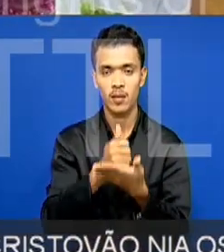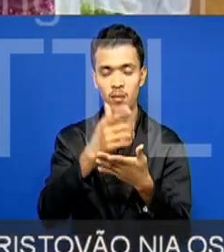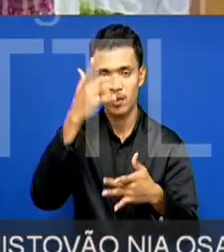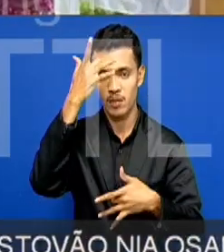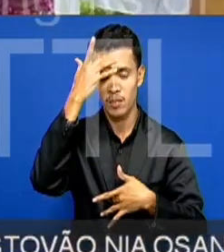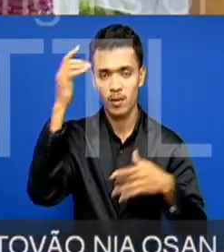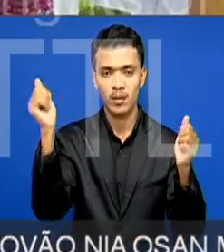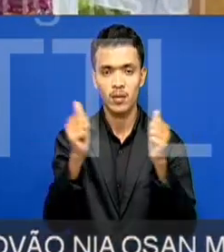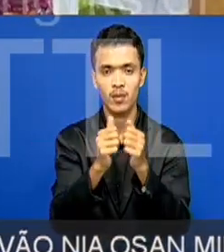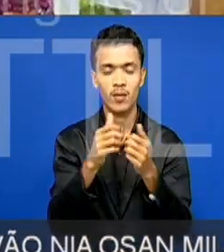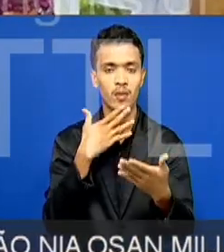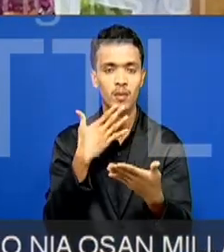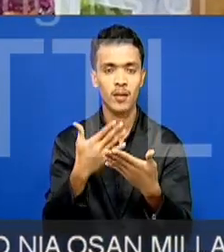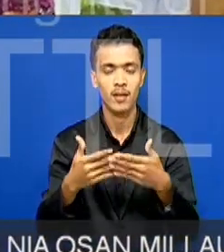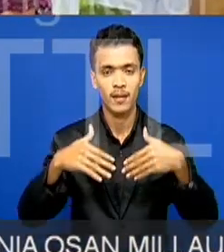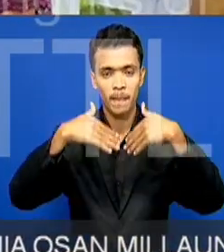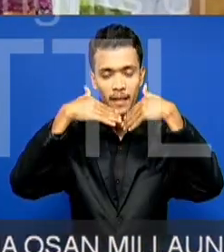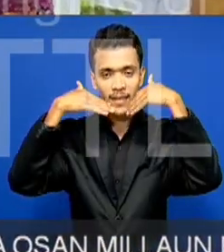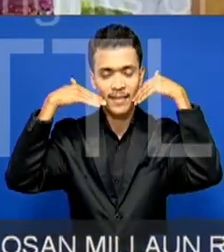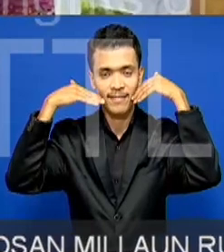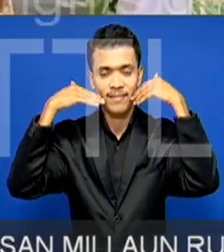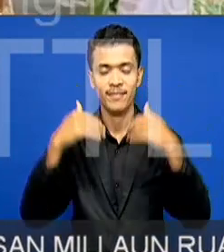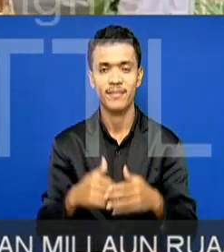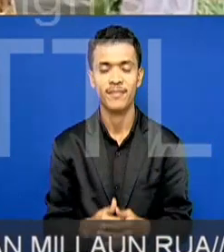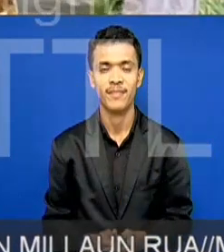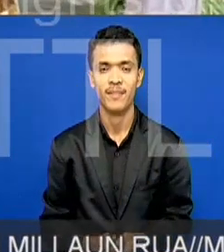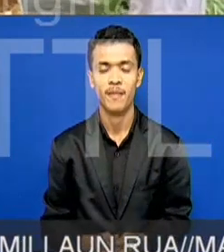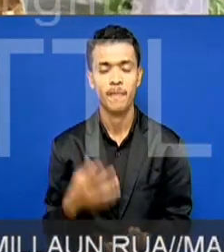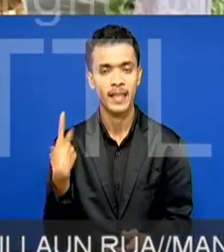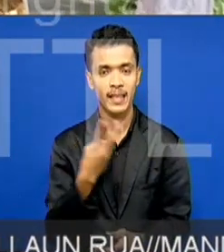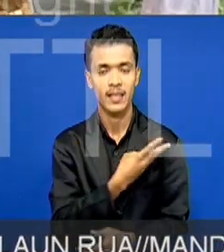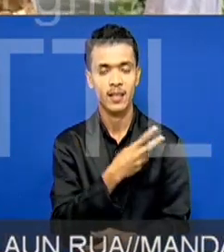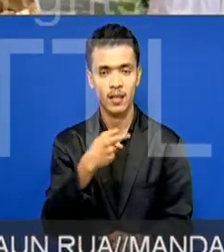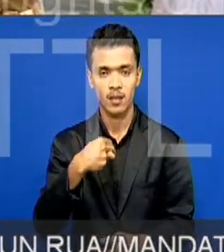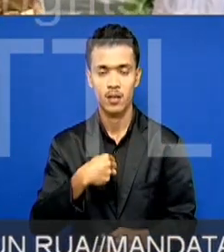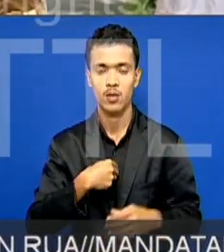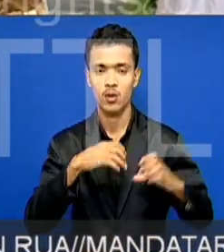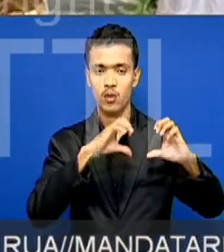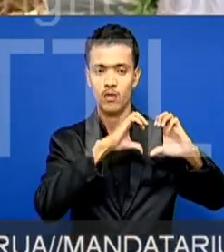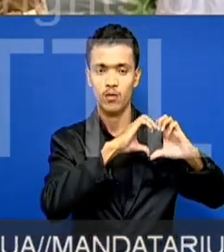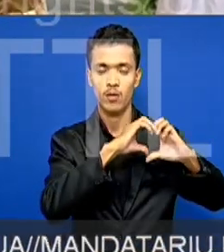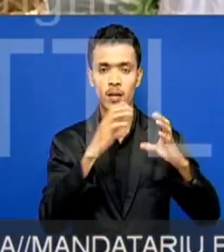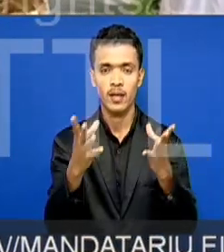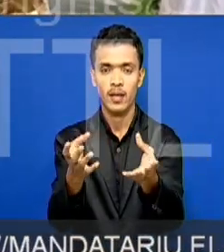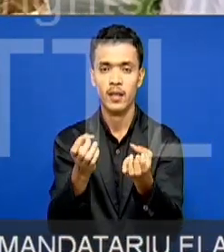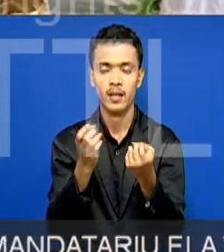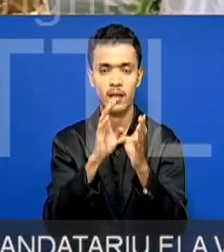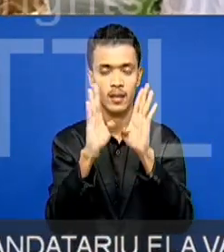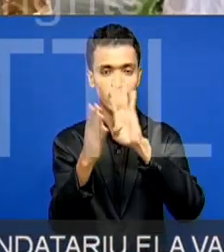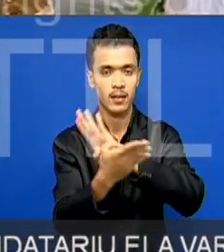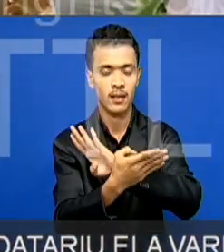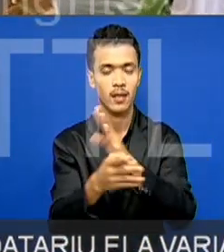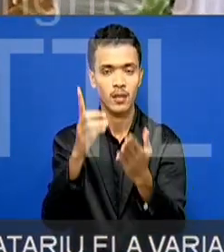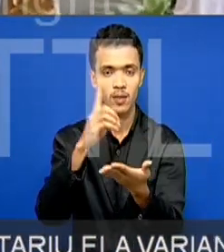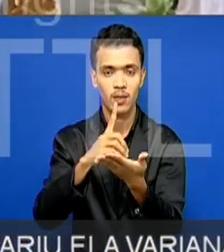ho amigável o ing Midar no hamnasa. Kata kita ne fuan ne ita karak sai perawat, sai merawat ema,